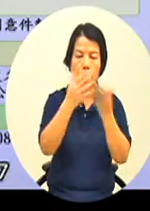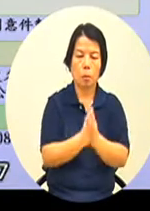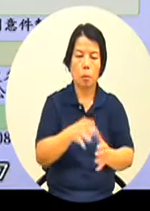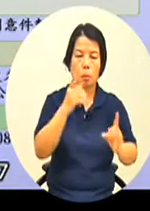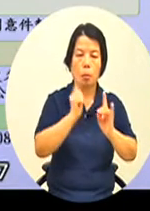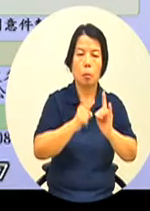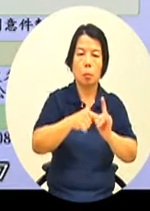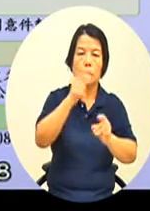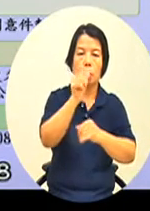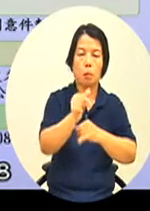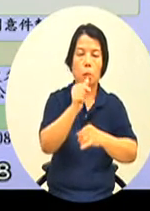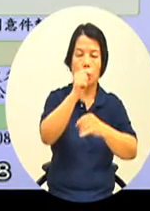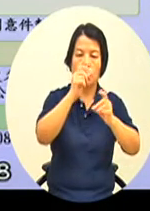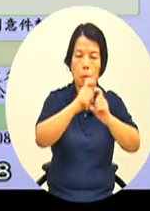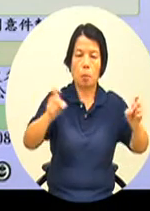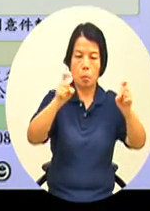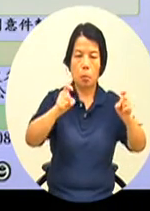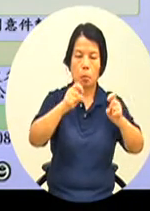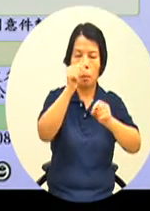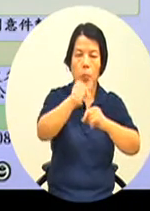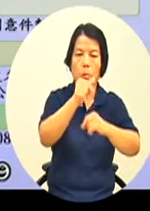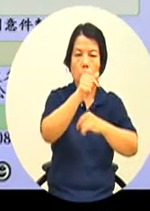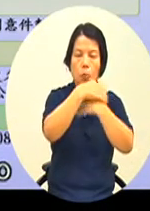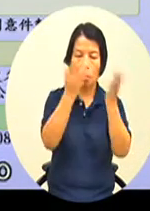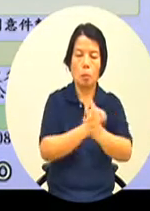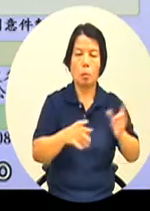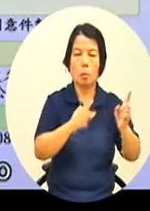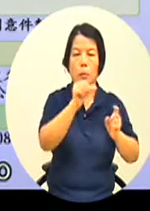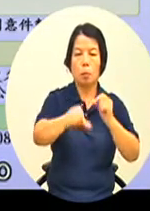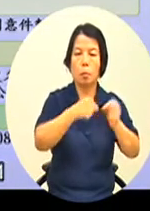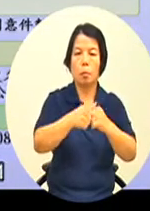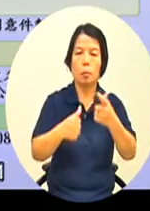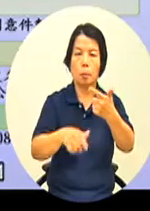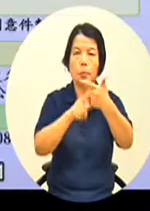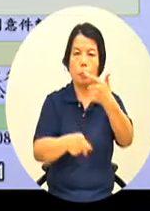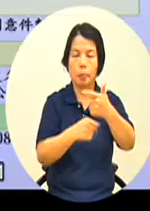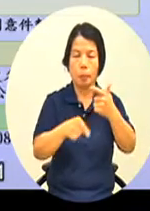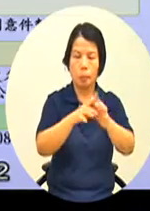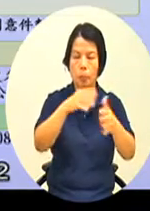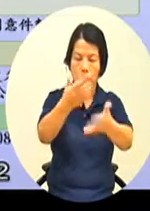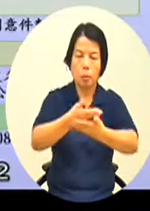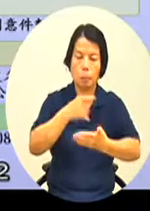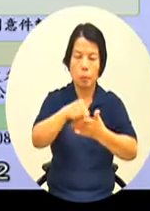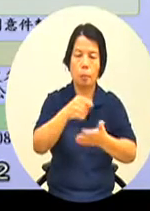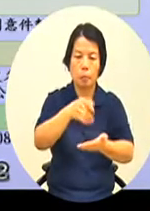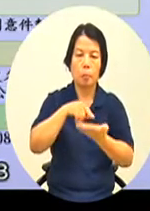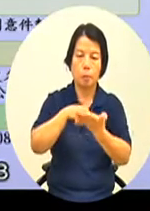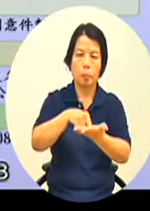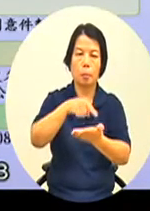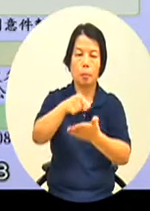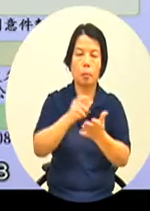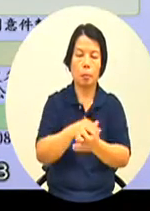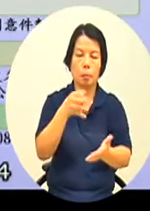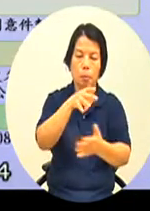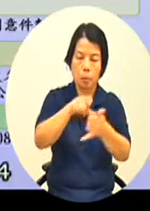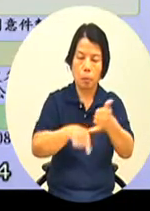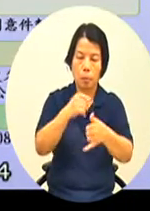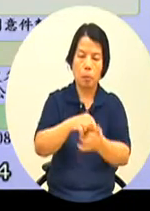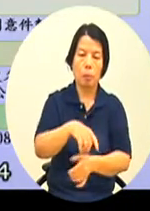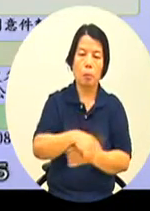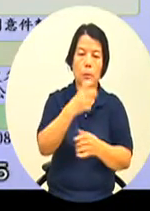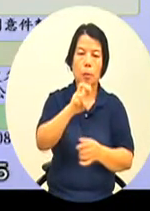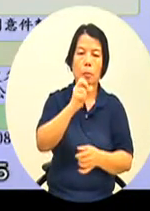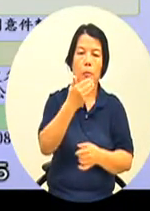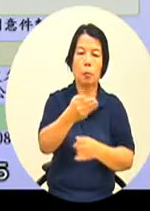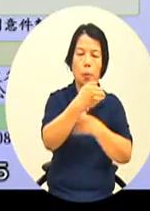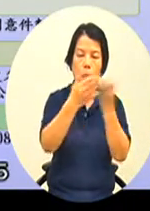更名的部分，我们也自105年6月底，我们受理的寺庙登记的案子，登记共有29案，那同